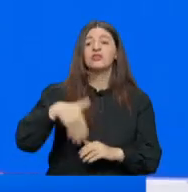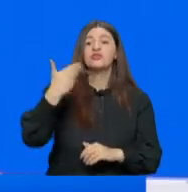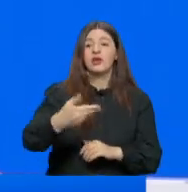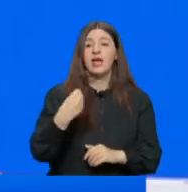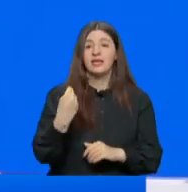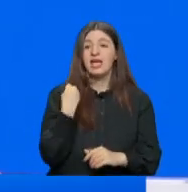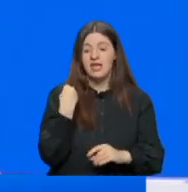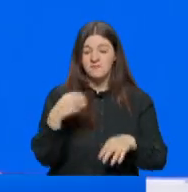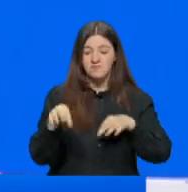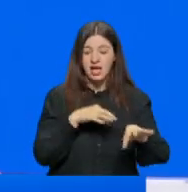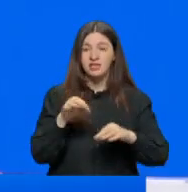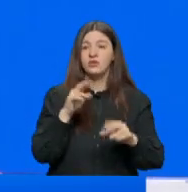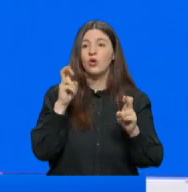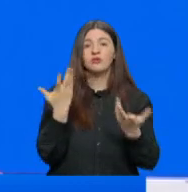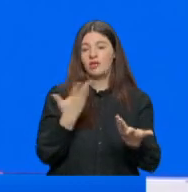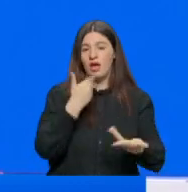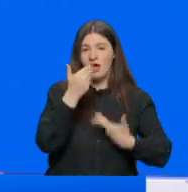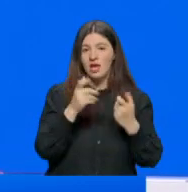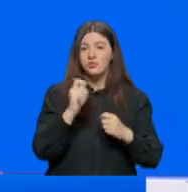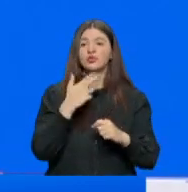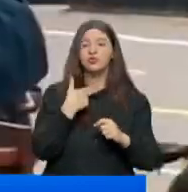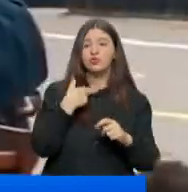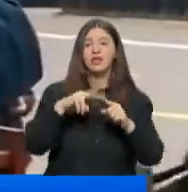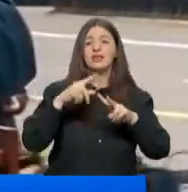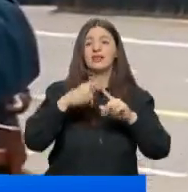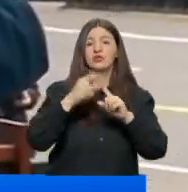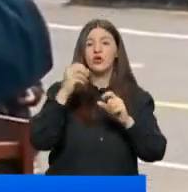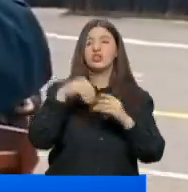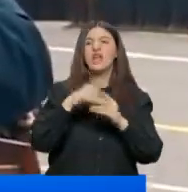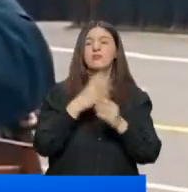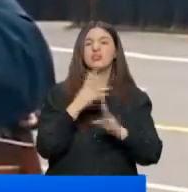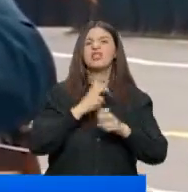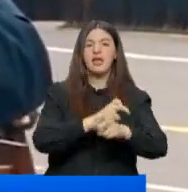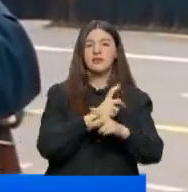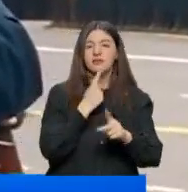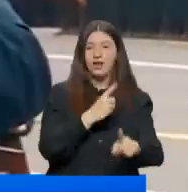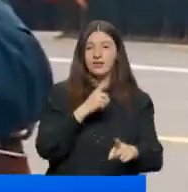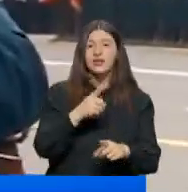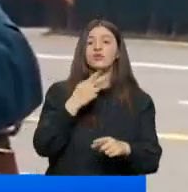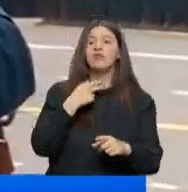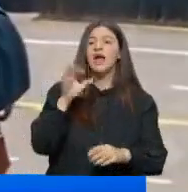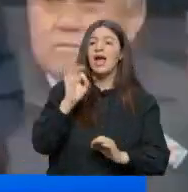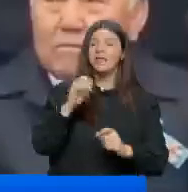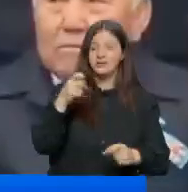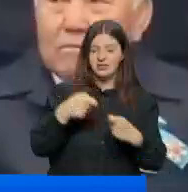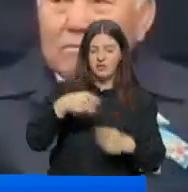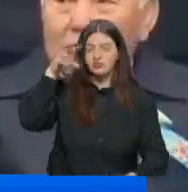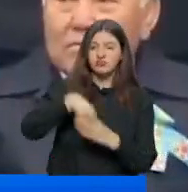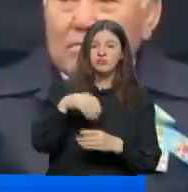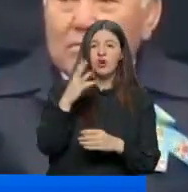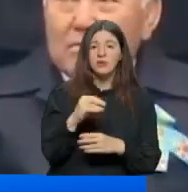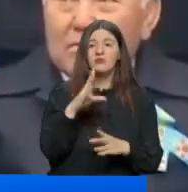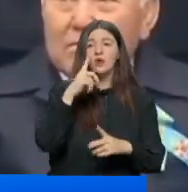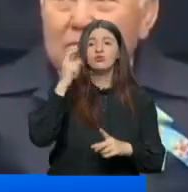Ardından yeni stratejik konsept açıklandı. Rusya NATO için en büyük tehditlendi. Moskova'dan derhal savaşa son vermesi